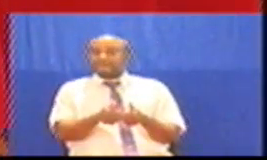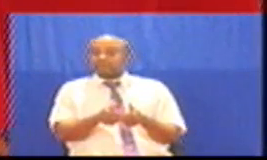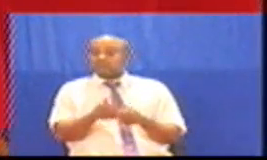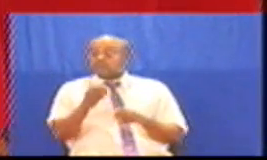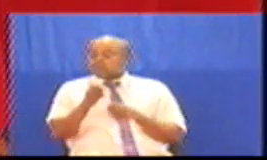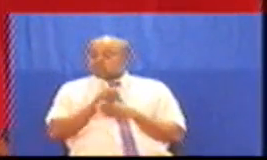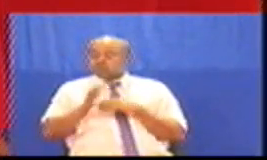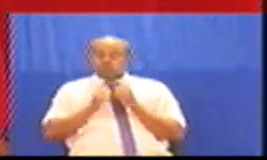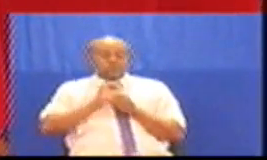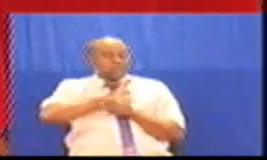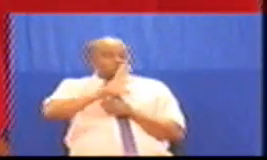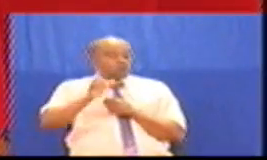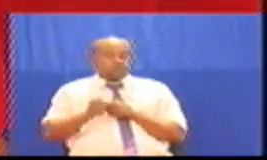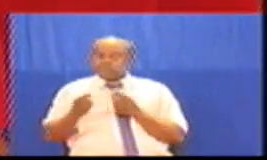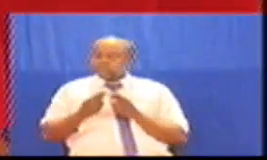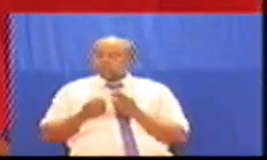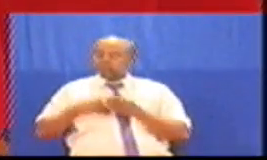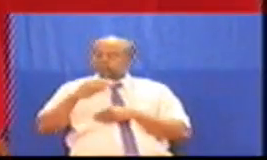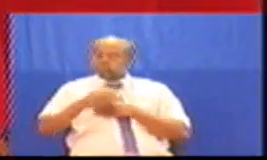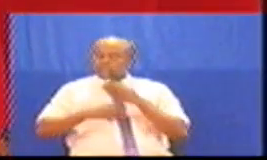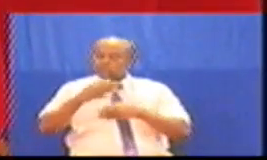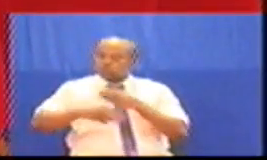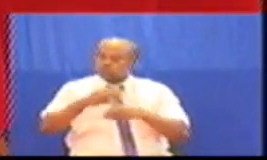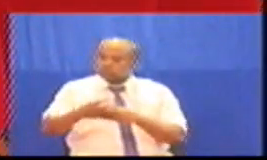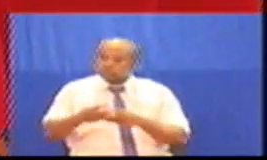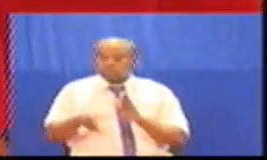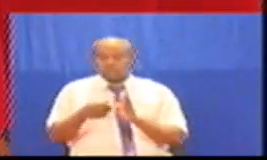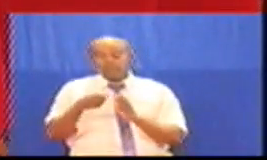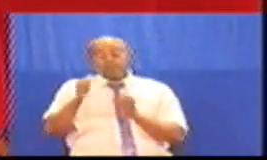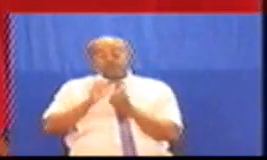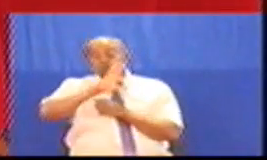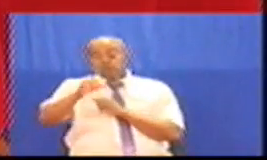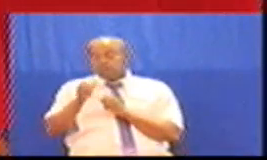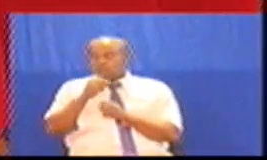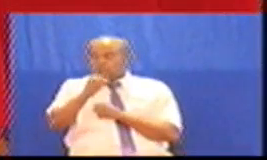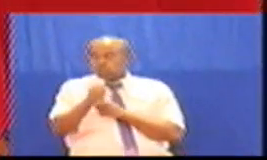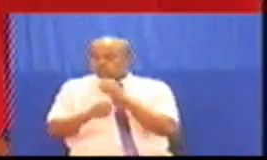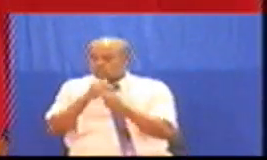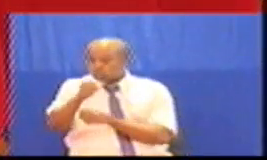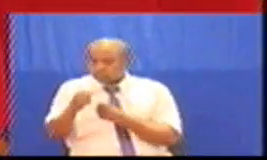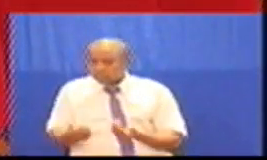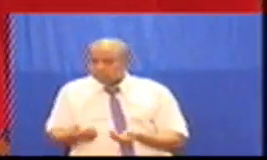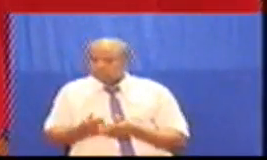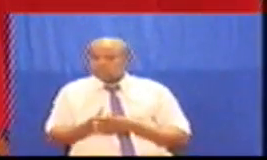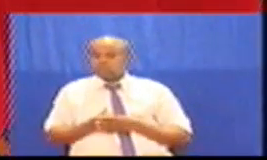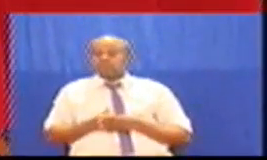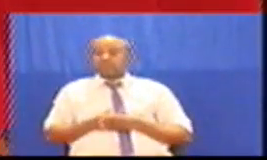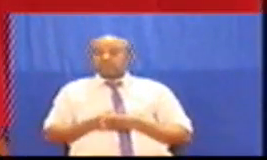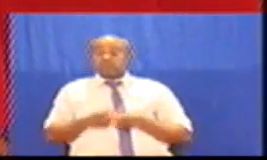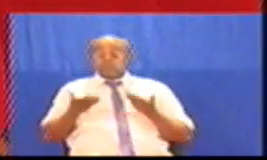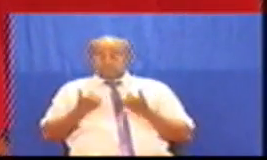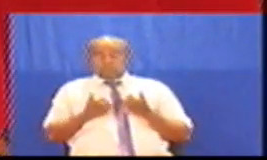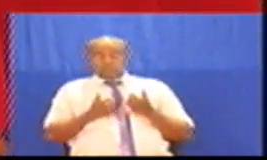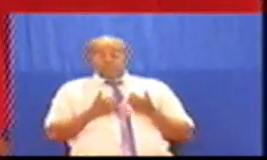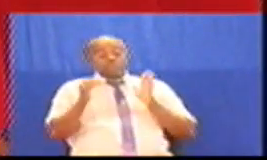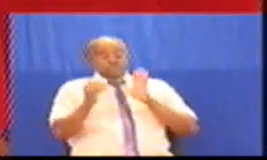Masuala yote haya ni mchakato, masuala yote haya ni hatua. Kwa hivyo kwa ujumla wote huu, katiba na